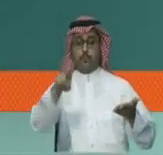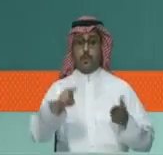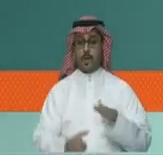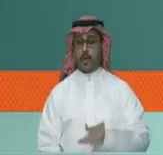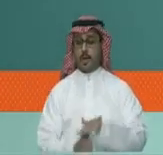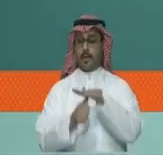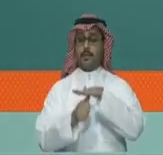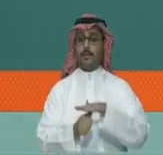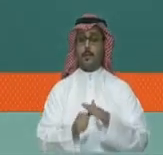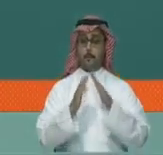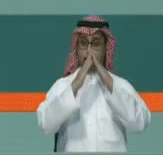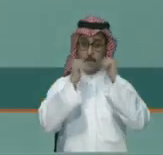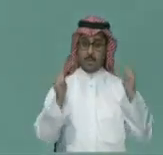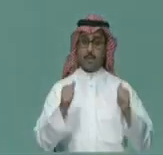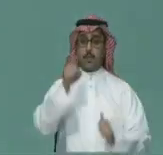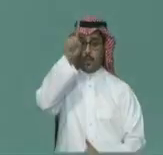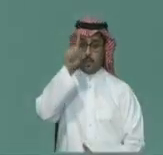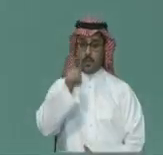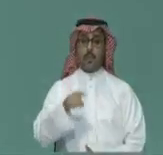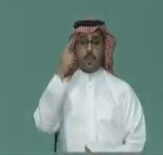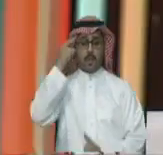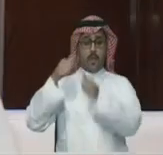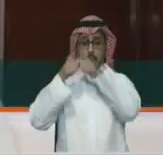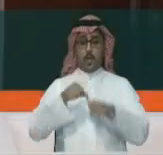يهنيان الرئيس المصري بذكرى يوم العبور.